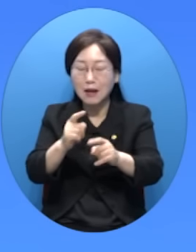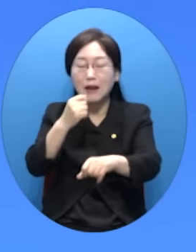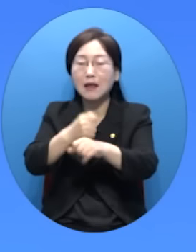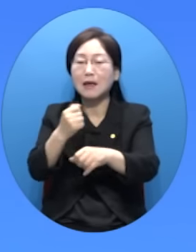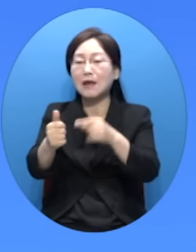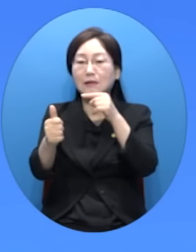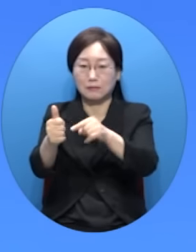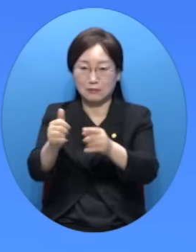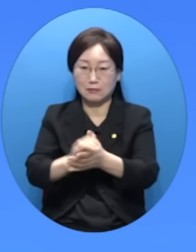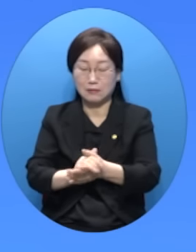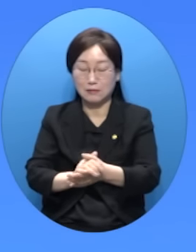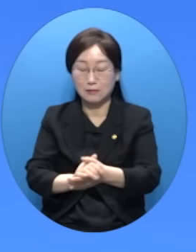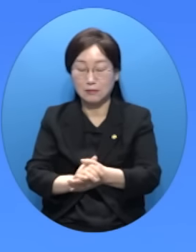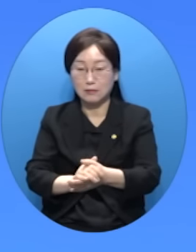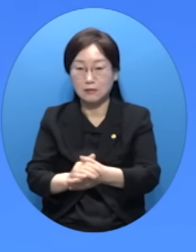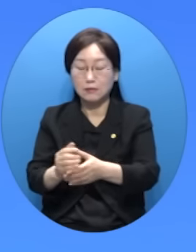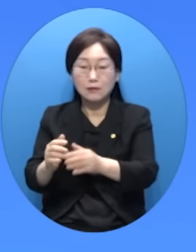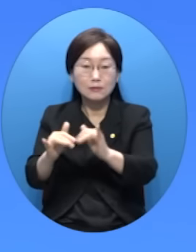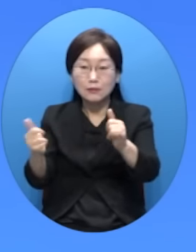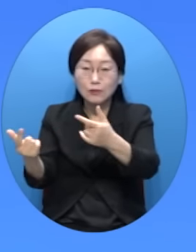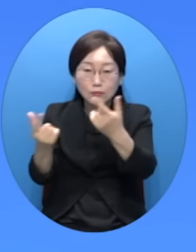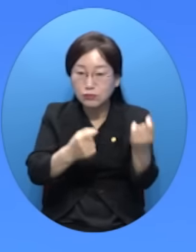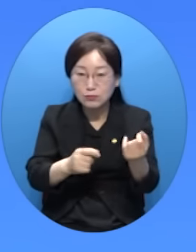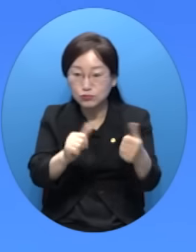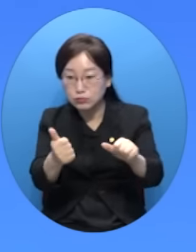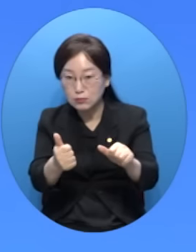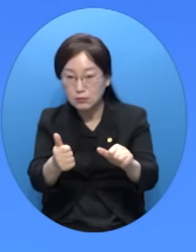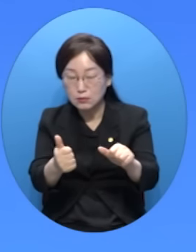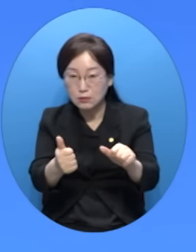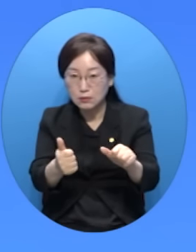누구나 죽음 앞에 약해집니다.